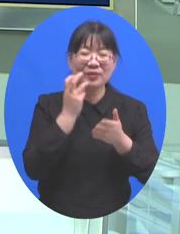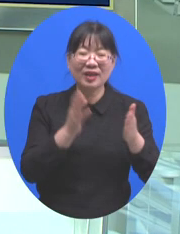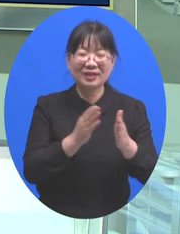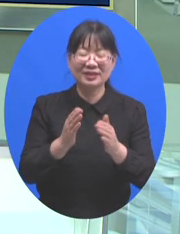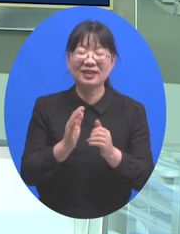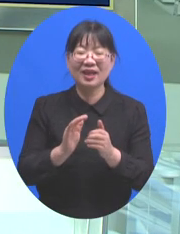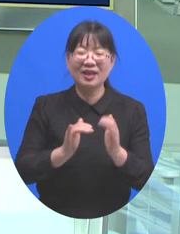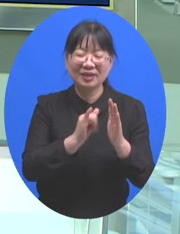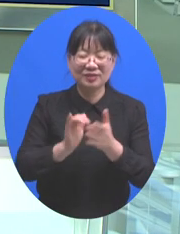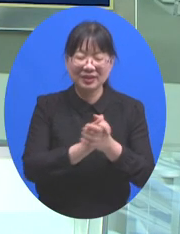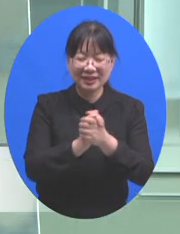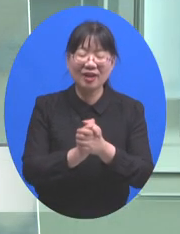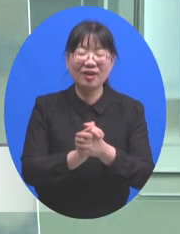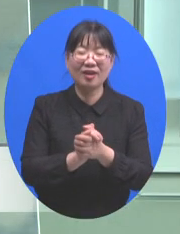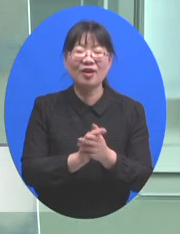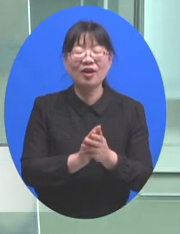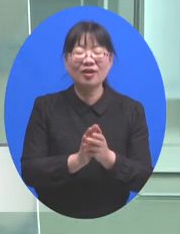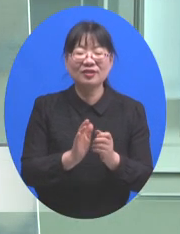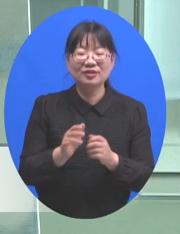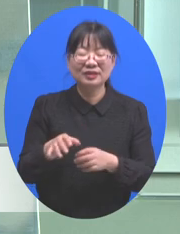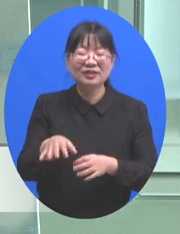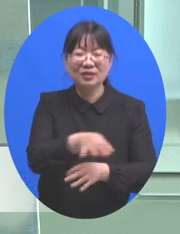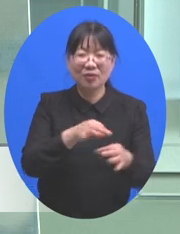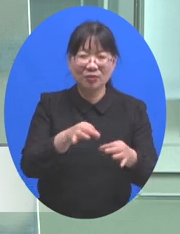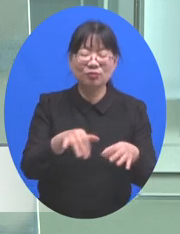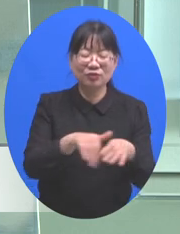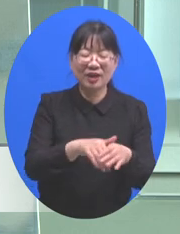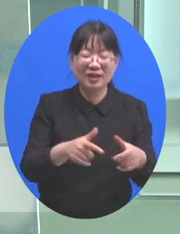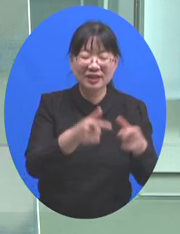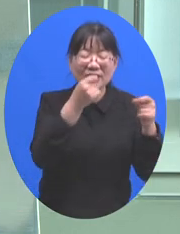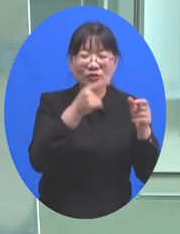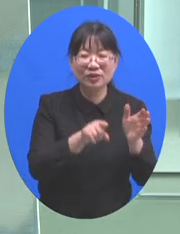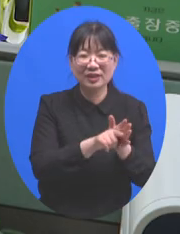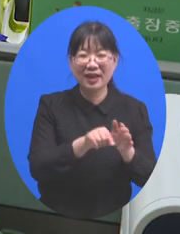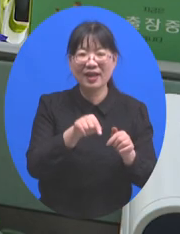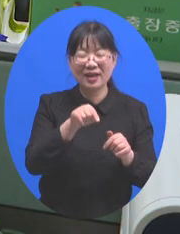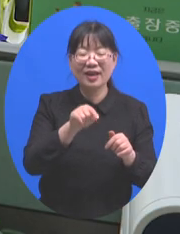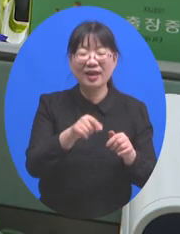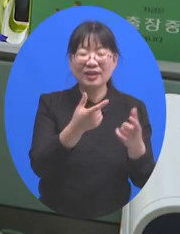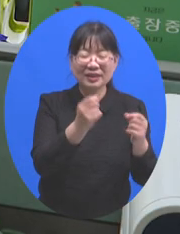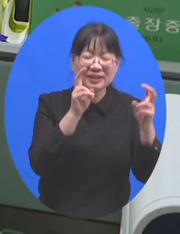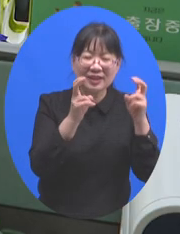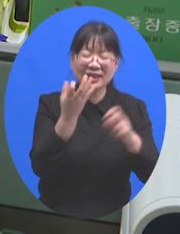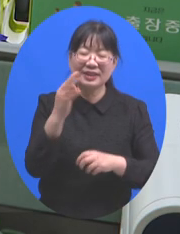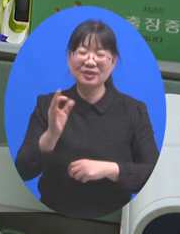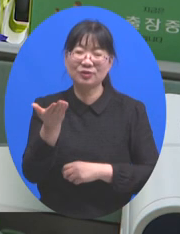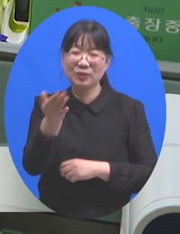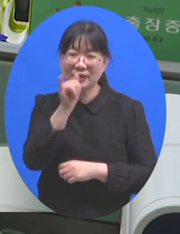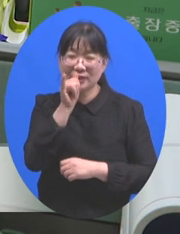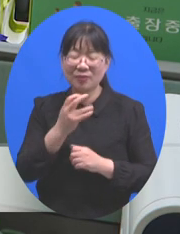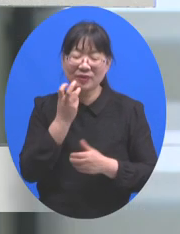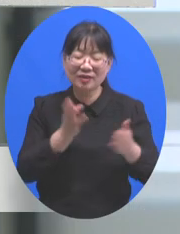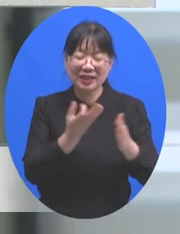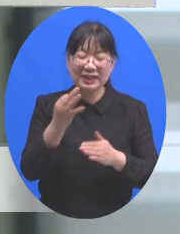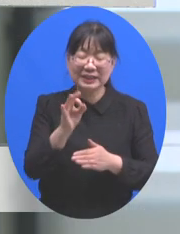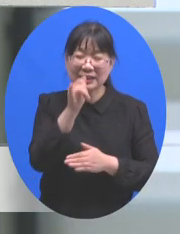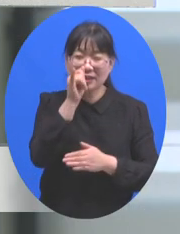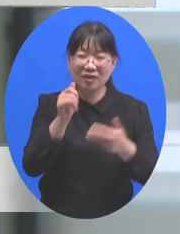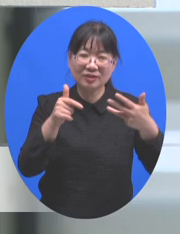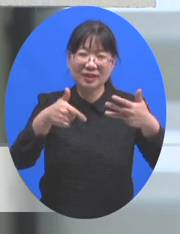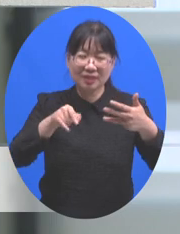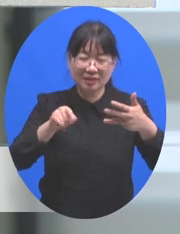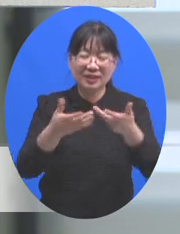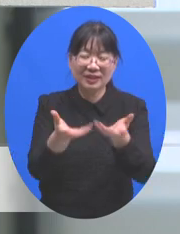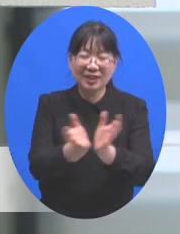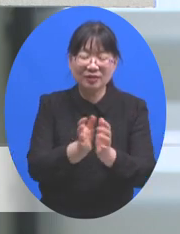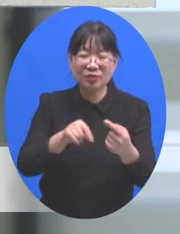친화 경영 문화를 확산하기 위해 가족 친화 일하기 좋은 기업을 인증하고 있습니다. 경기도 인증을 받은 기업은 8개 기관에서 운영